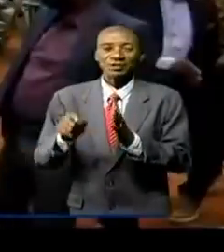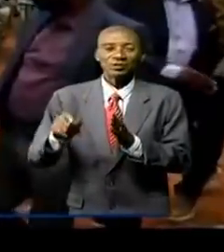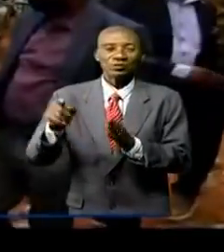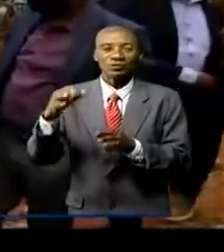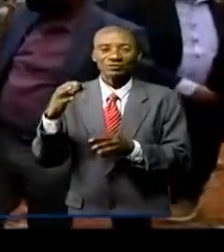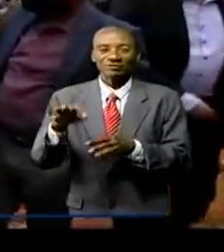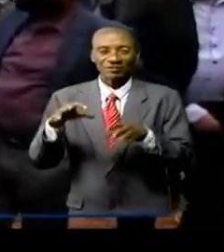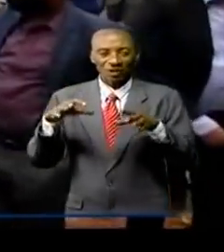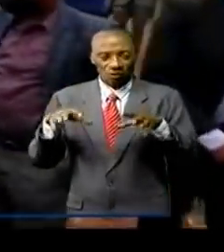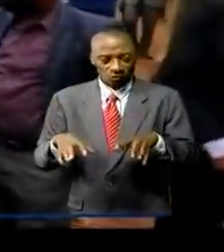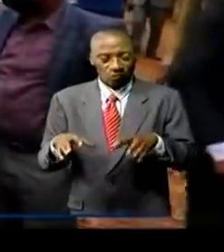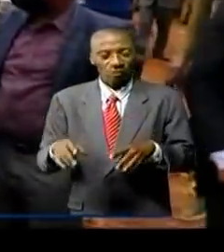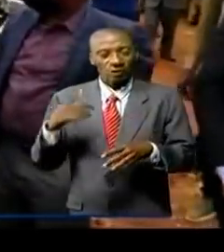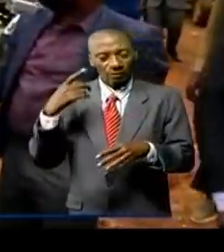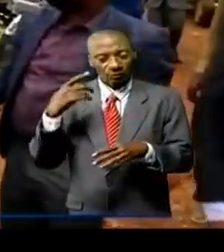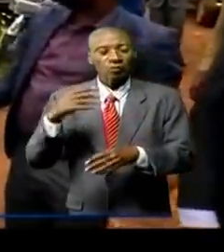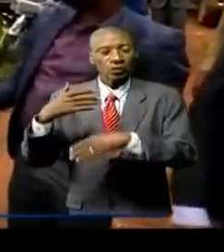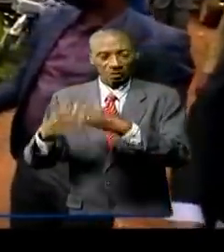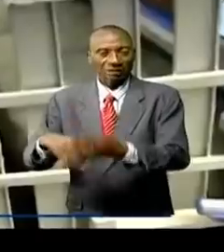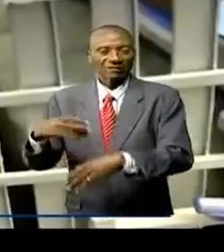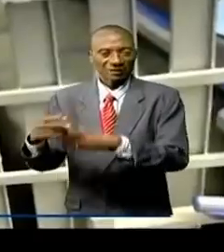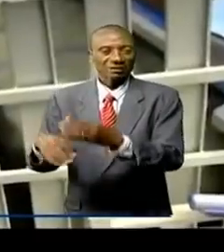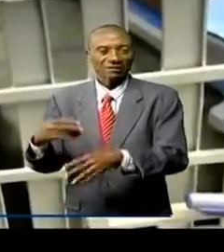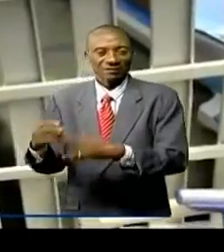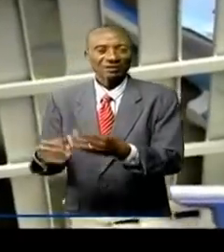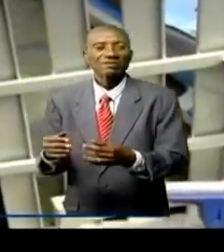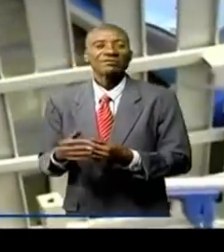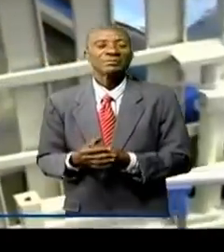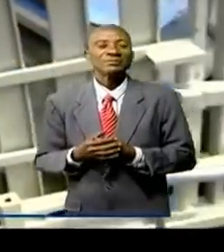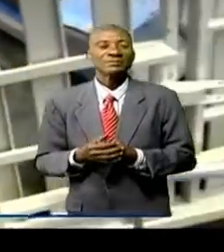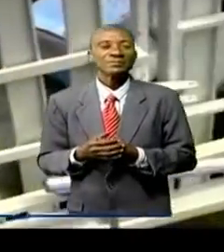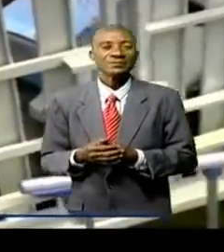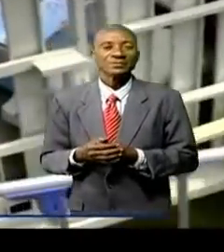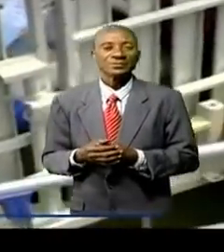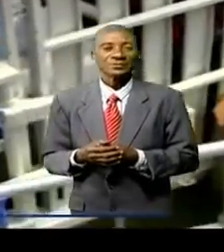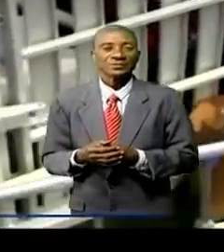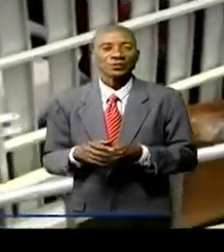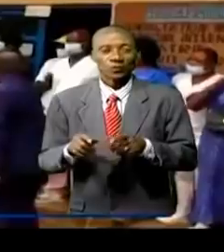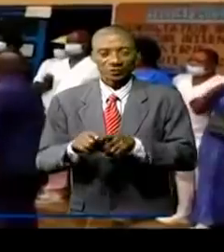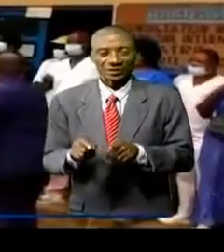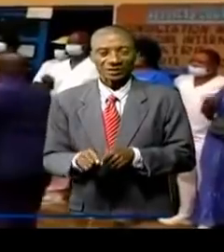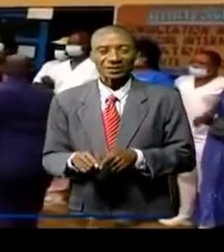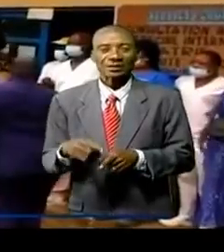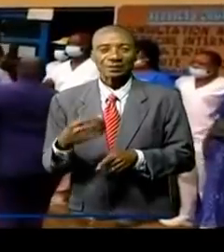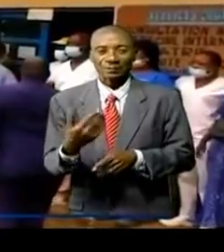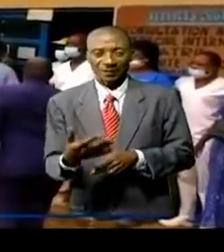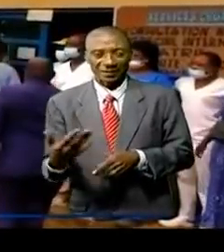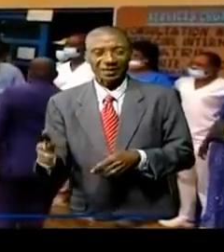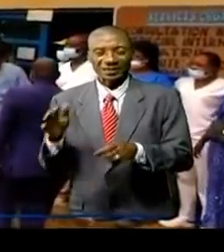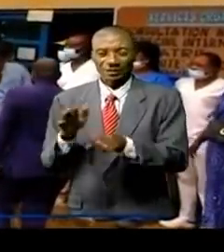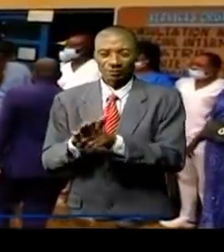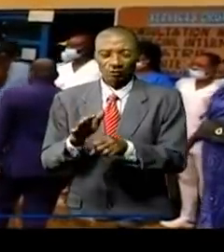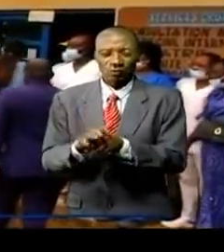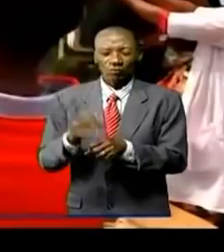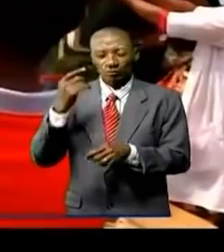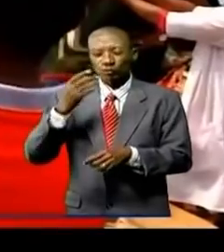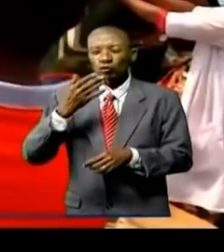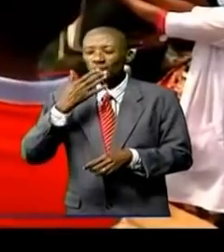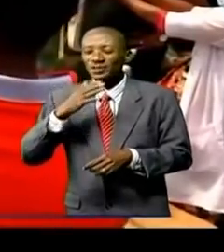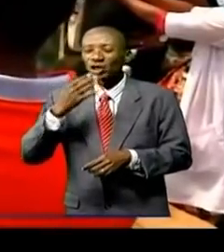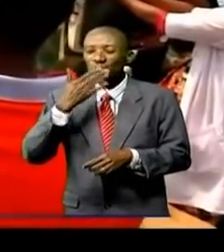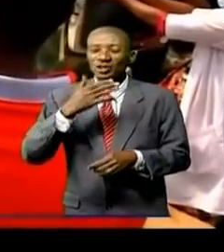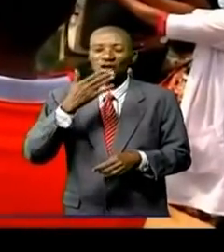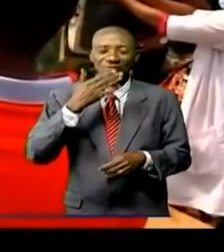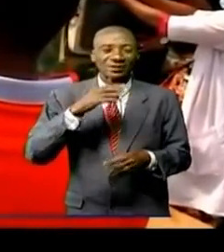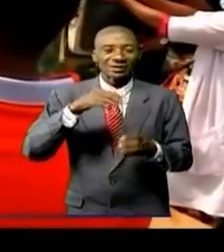techniques. Dans la même journée, il a également procédé à la remise d'un lot de matériel médico-sanitaire dans les différents centres de santé